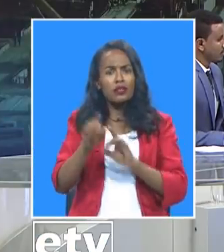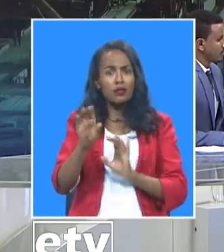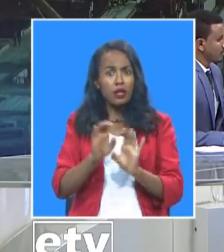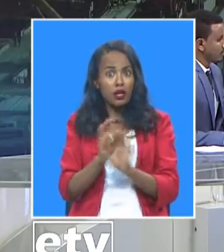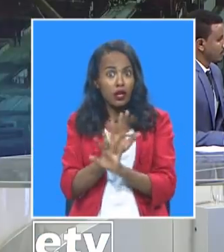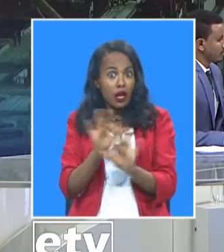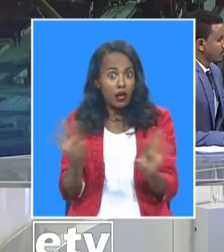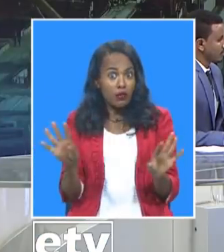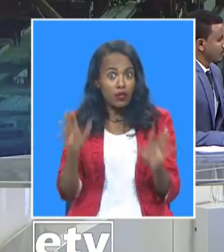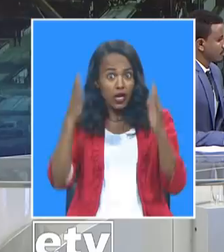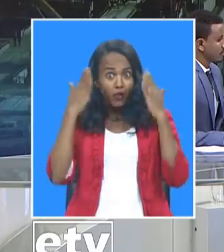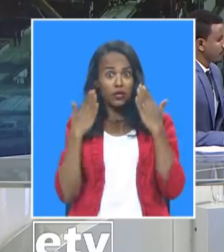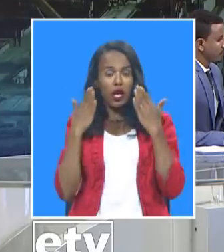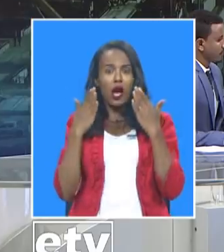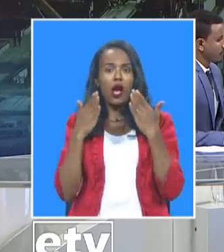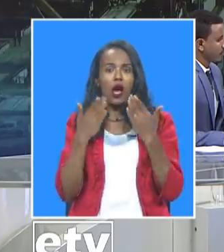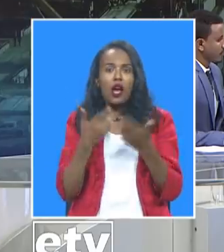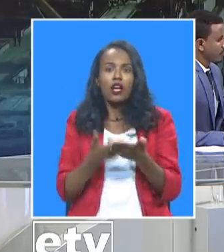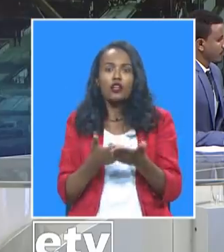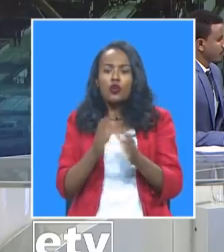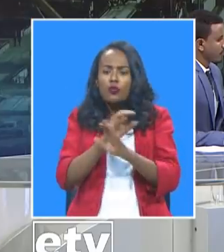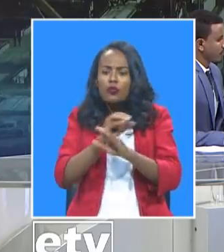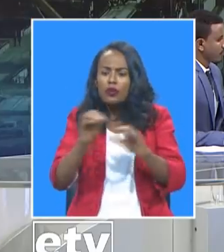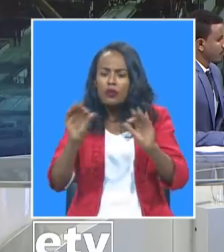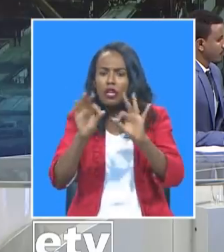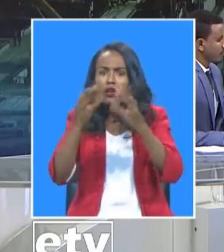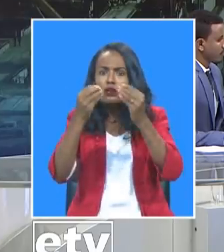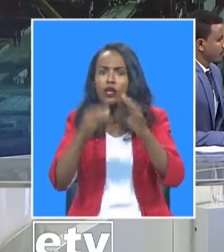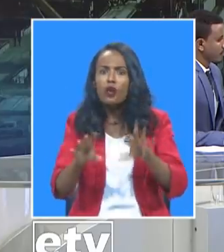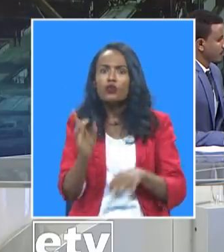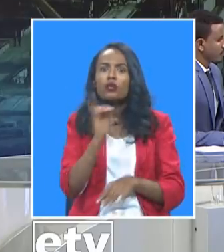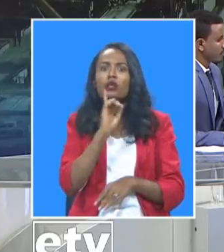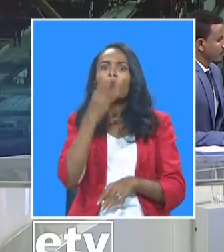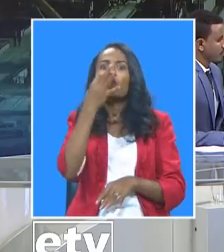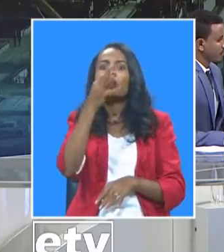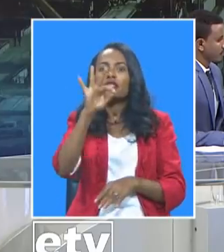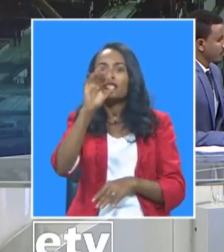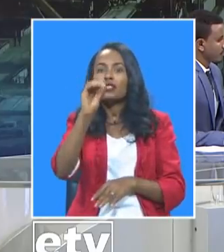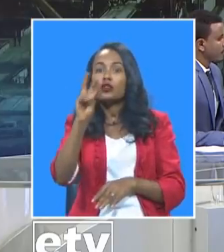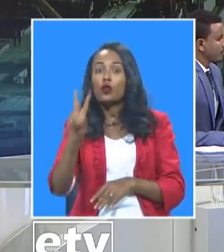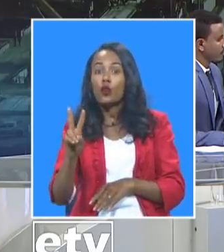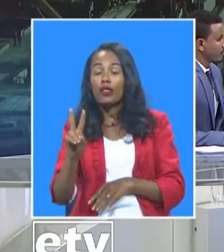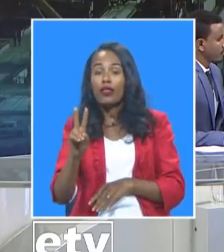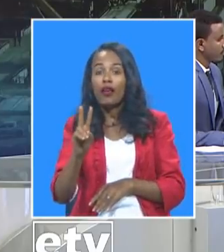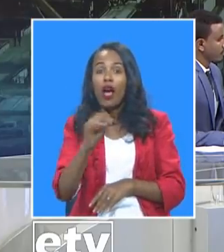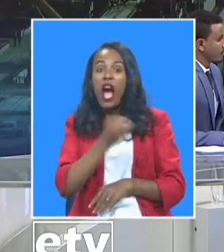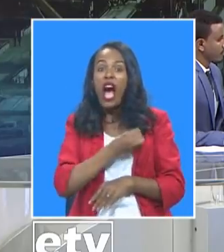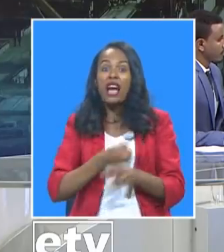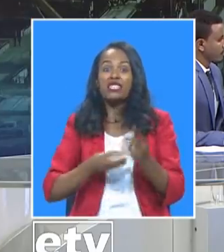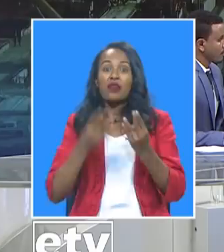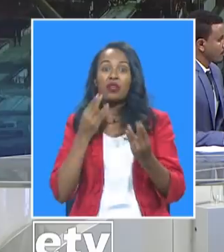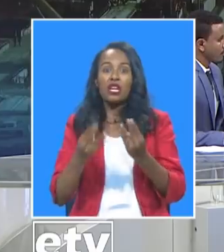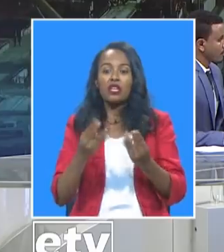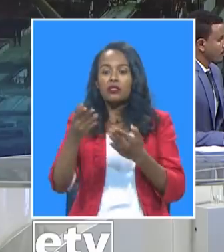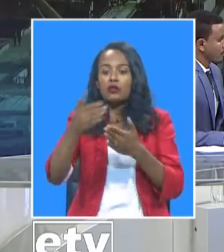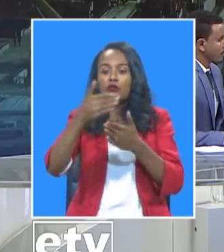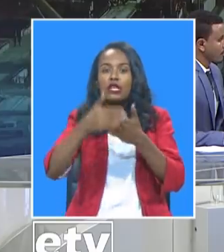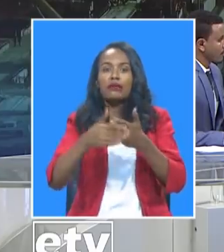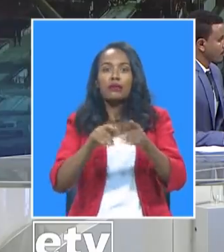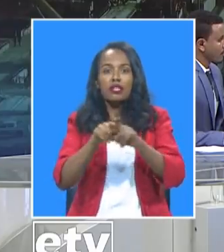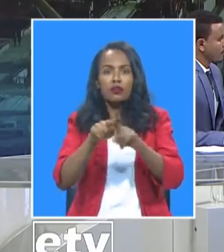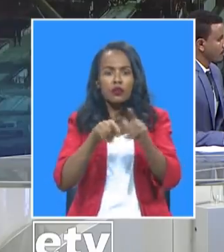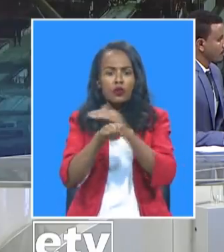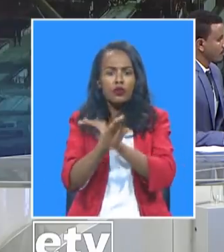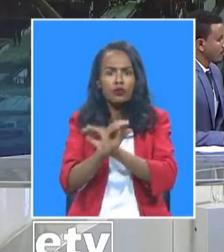እንደምታቀው እንደው ምንም ነገር እንኳን የሌለው ሲያጡ ምንድነው ሄዱት ወደ 1902 አጼ ምኒልክ እሳቸው ስለ ድንበር ነው የተስማሙት። እዛው ውስጥ